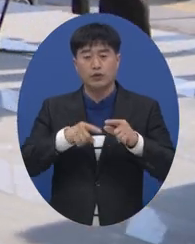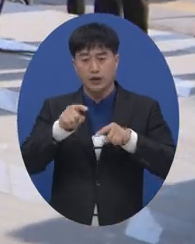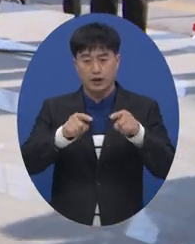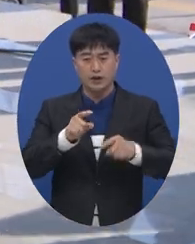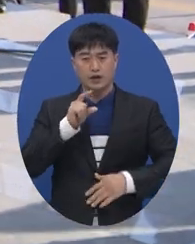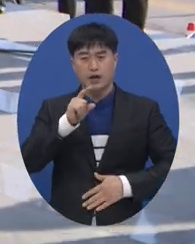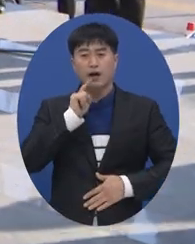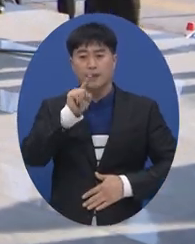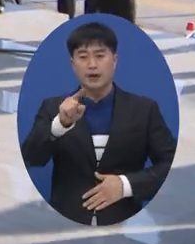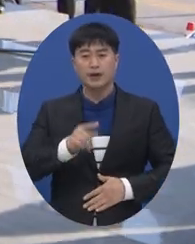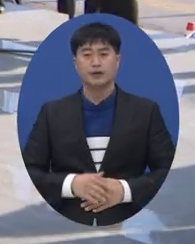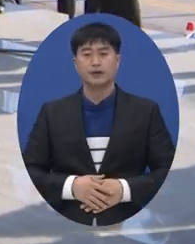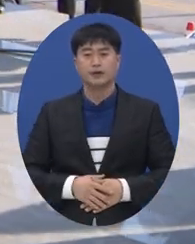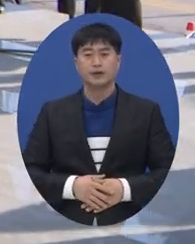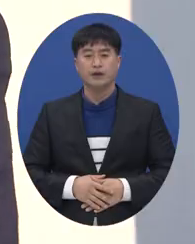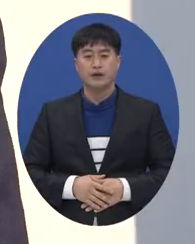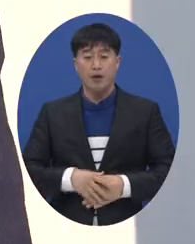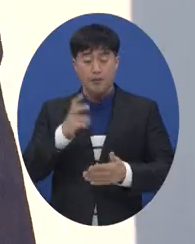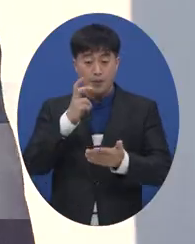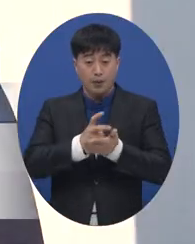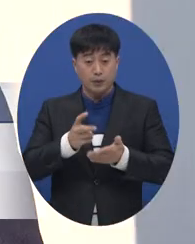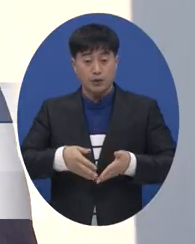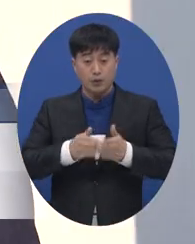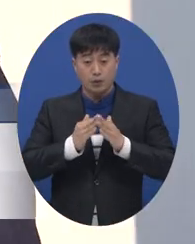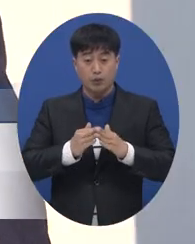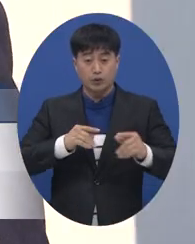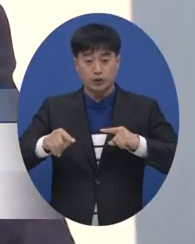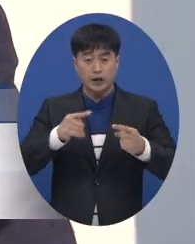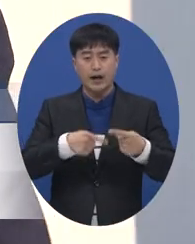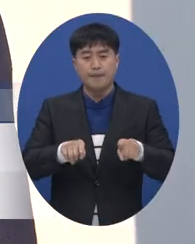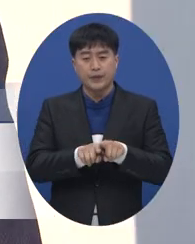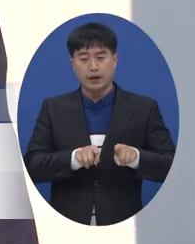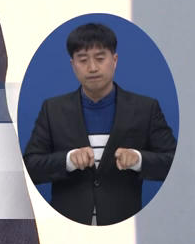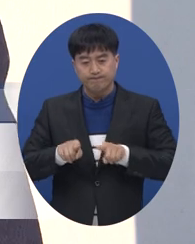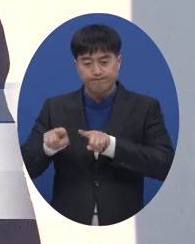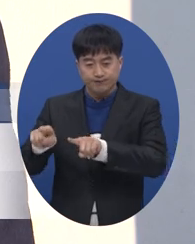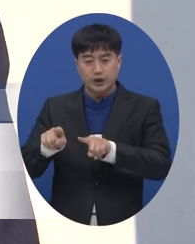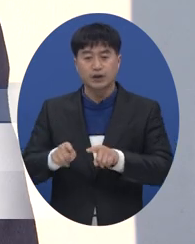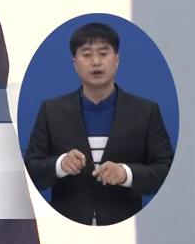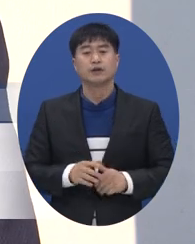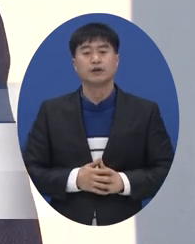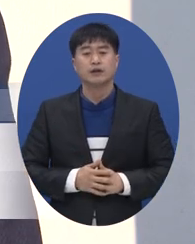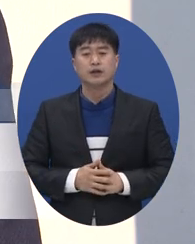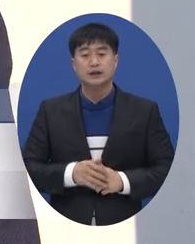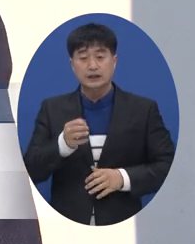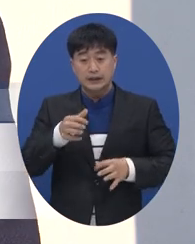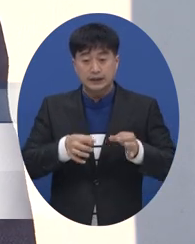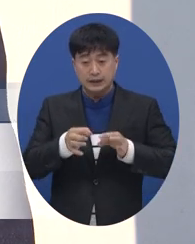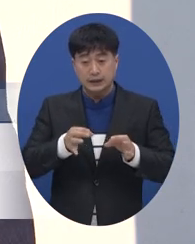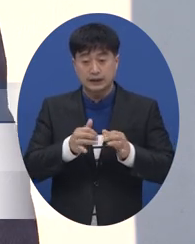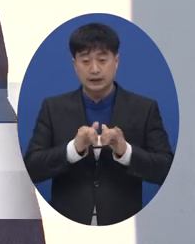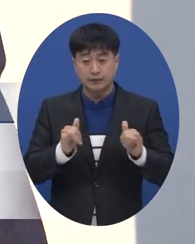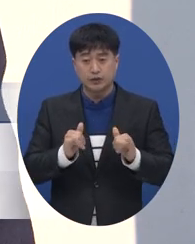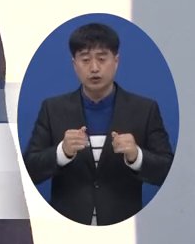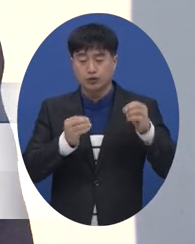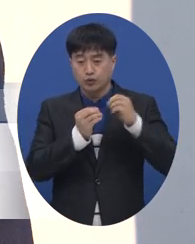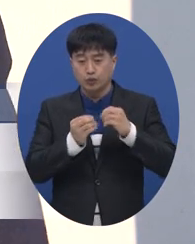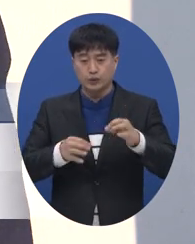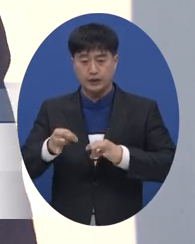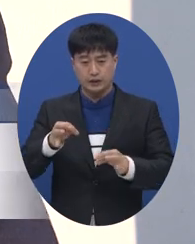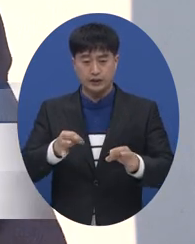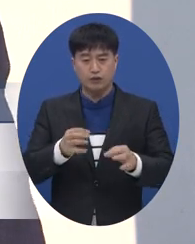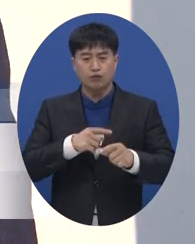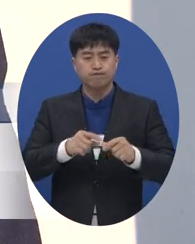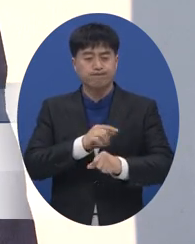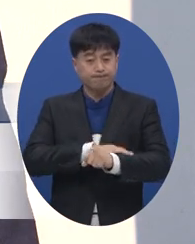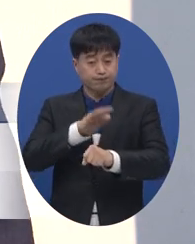한다고도 강조했습니다. 제도화와 또 정책이 같이 맞물려서 간다면은 정말 우리 소상공인이라든지 전통시장